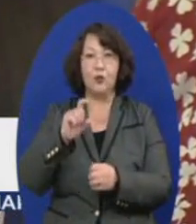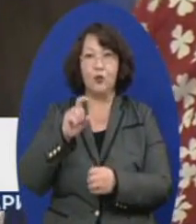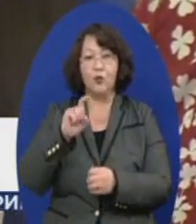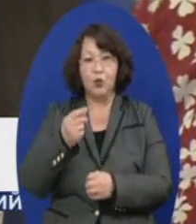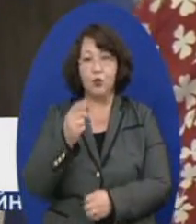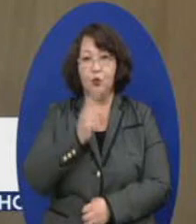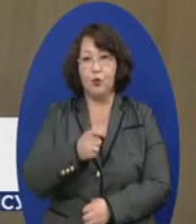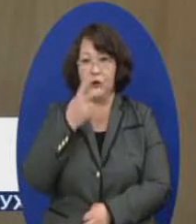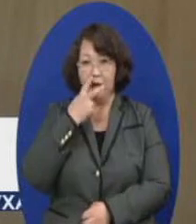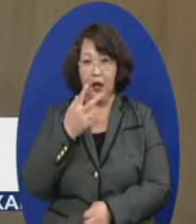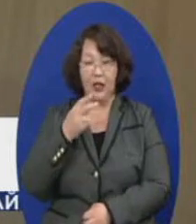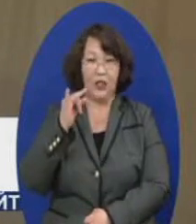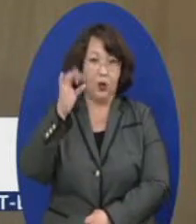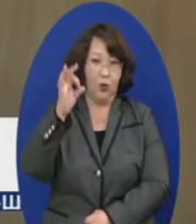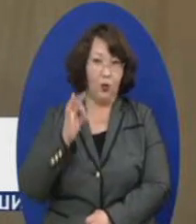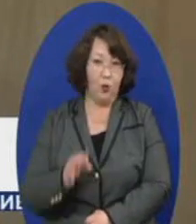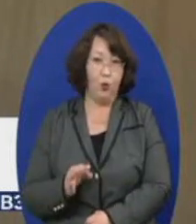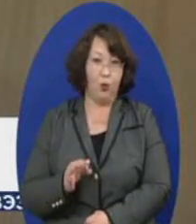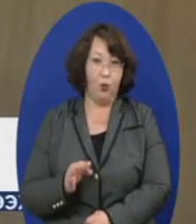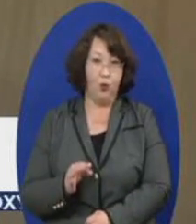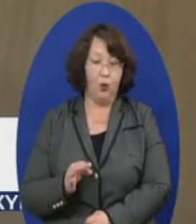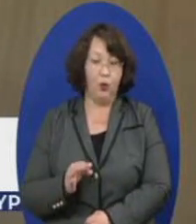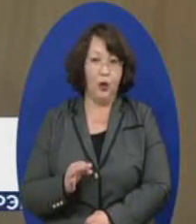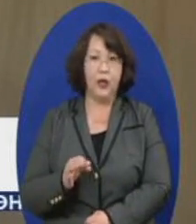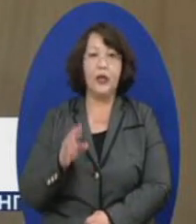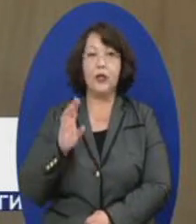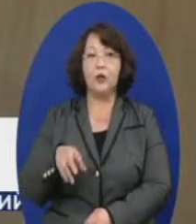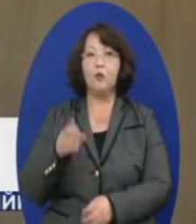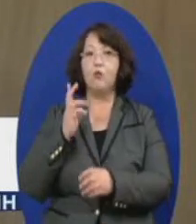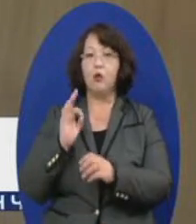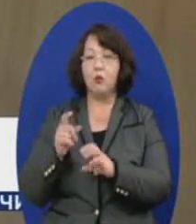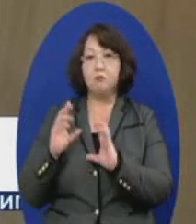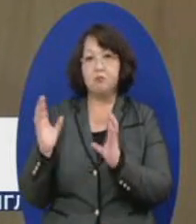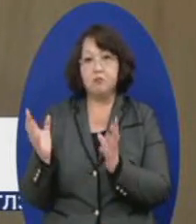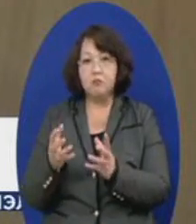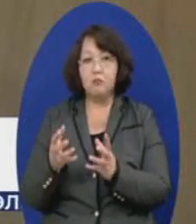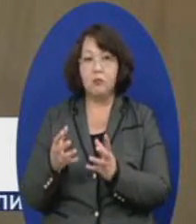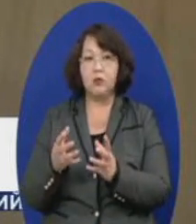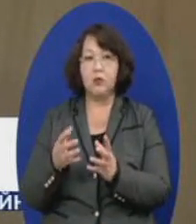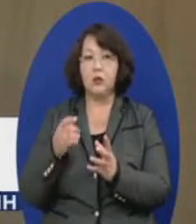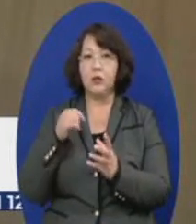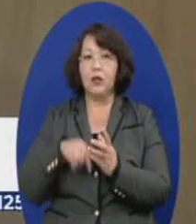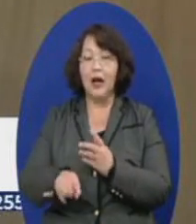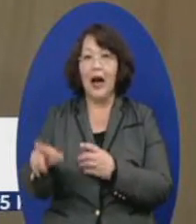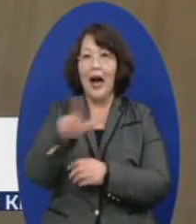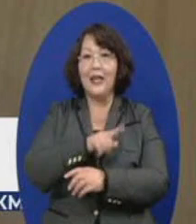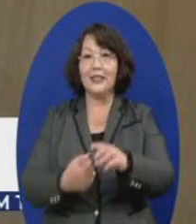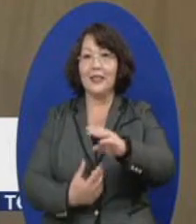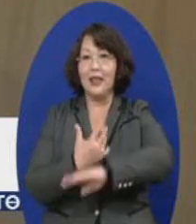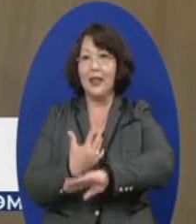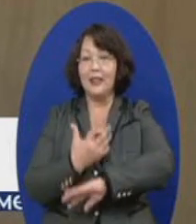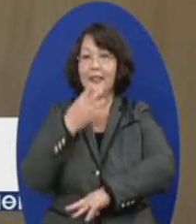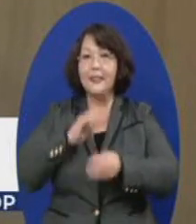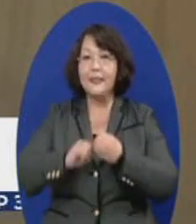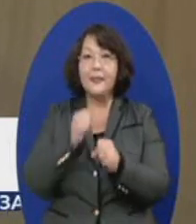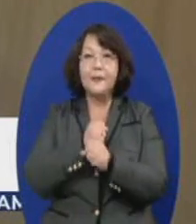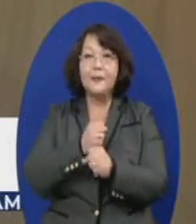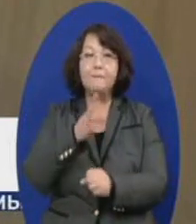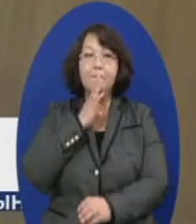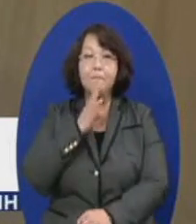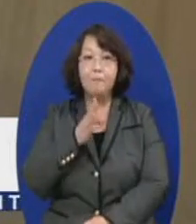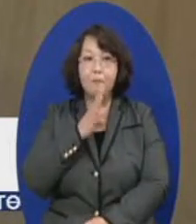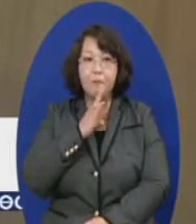хомсдол бүр үнэхээр их байна. Мачтан бүлэг нийлээд одоо ингээд Ашхад ингээд гадар тарайлангаа эрхлэгээд